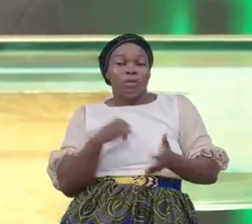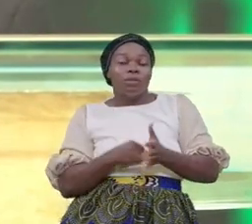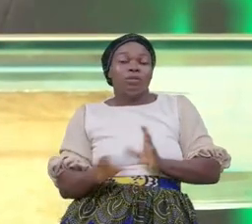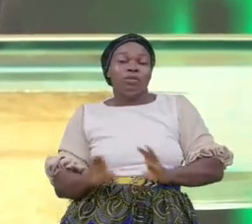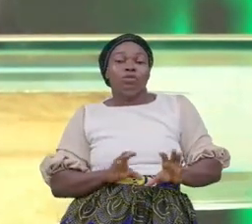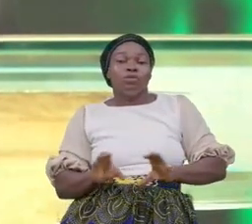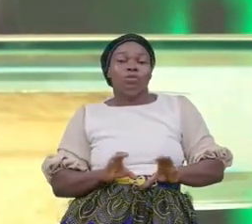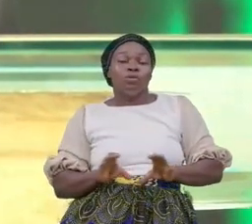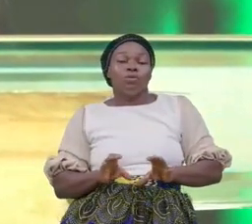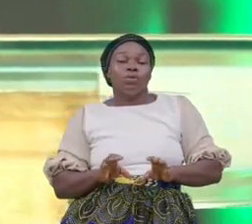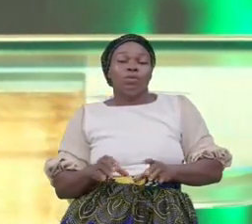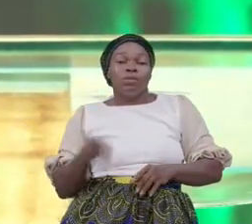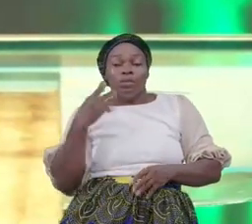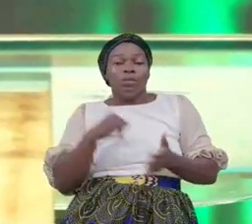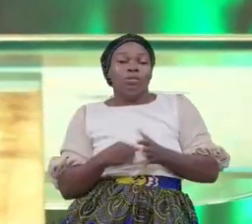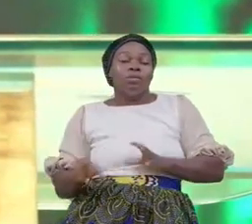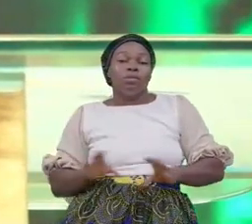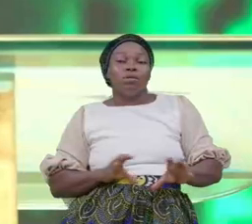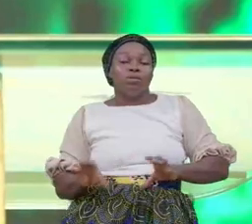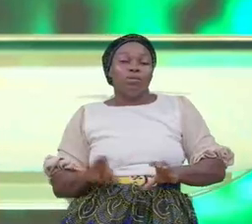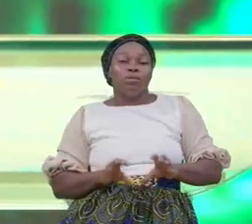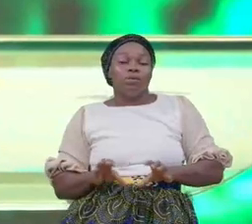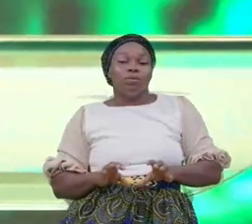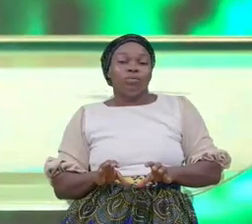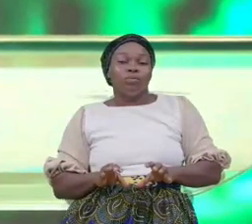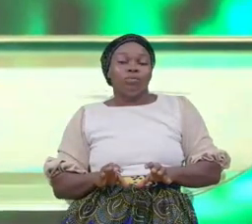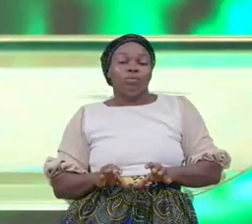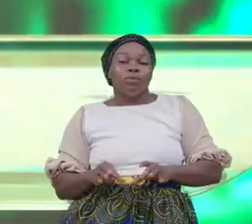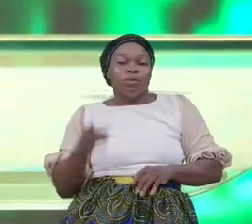Croyez que c'est fait. Croyez-le que c'est fait.